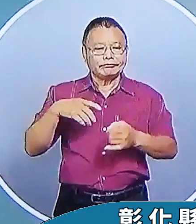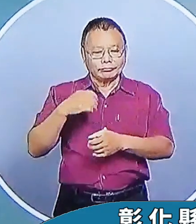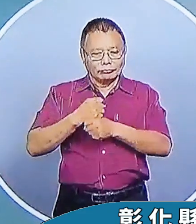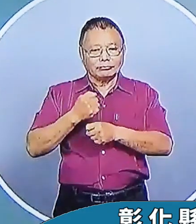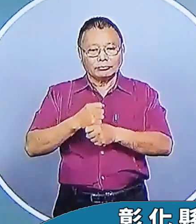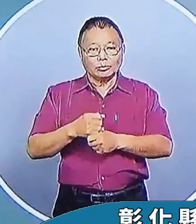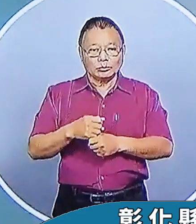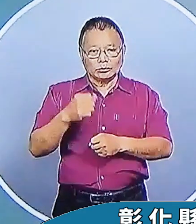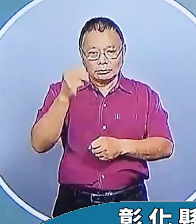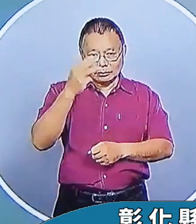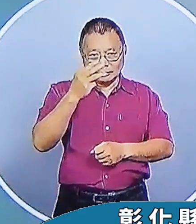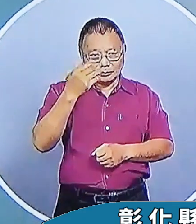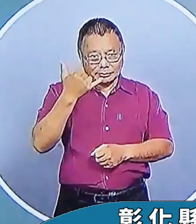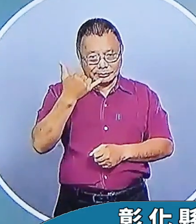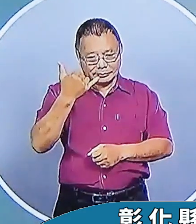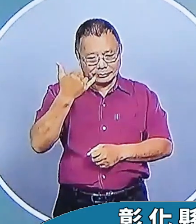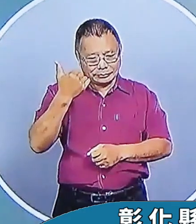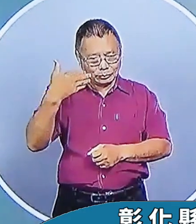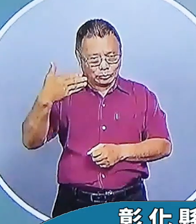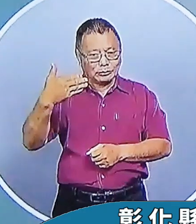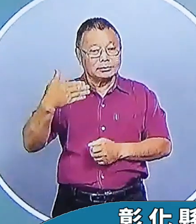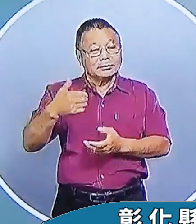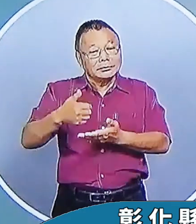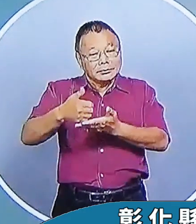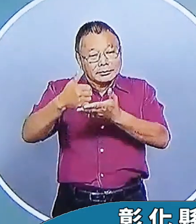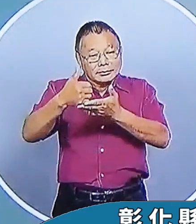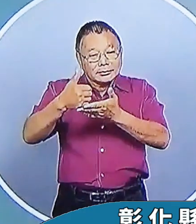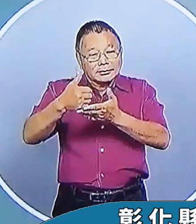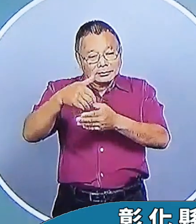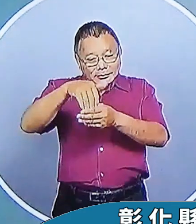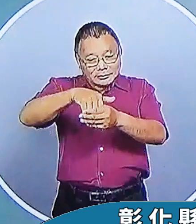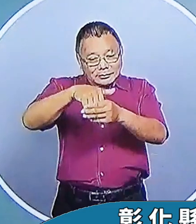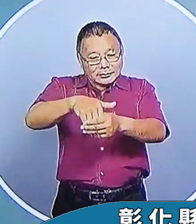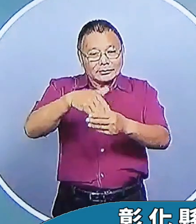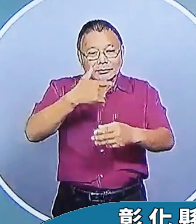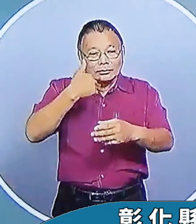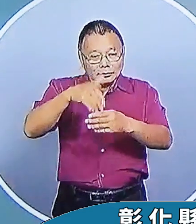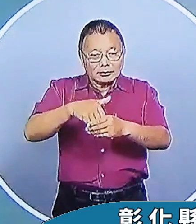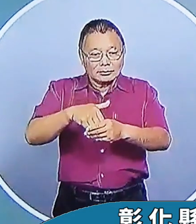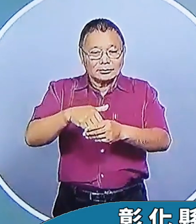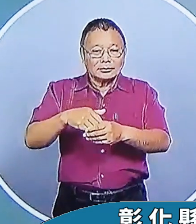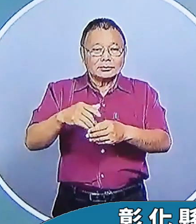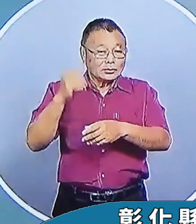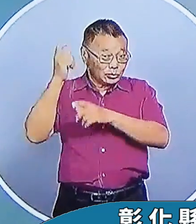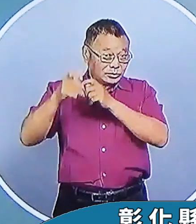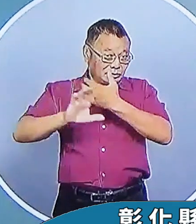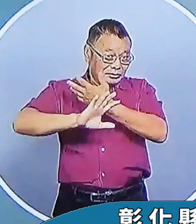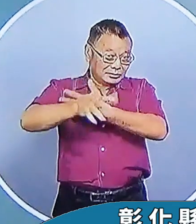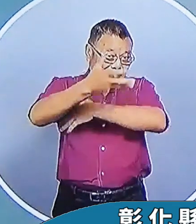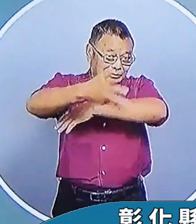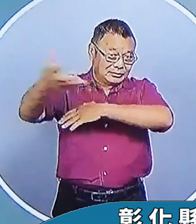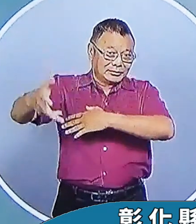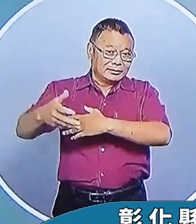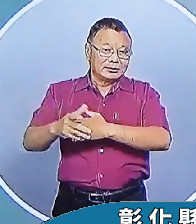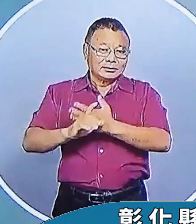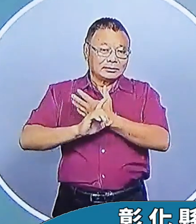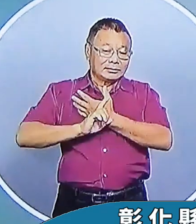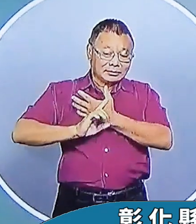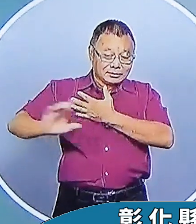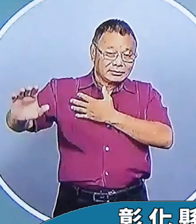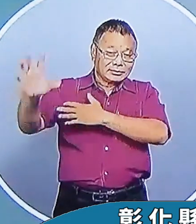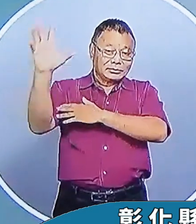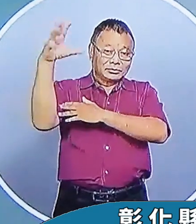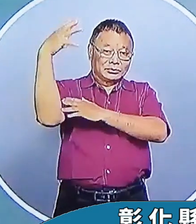的369敬老礼金，这是要由咱目前鹿港外海的这个离岸风